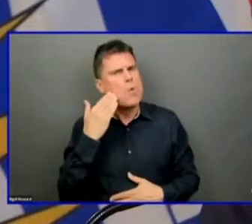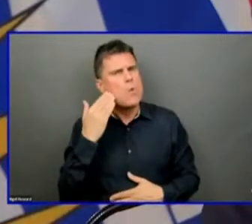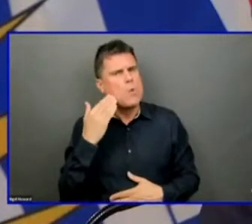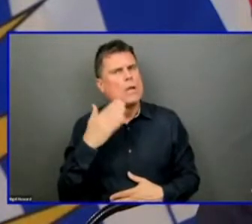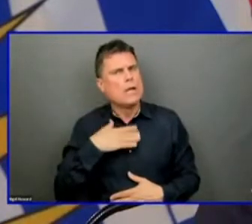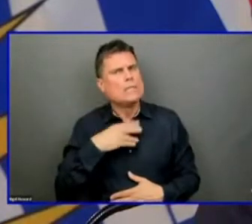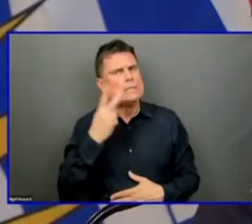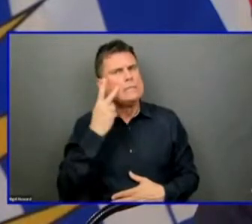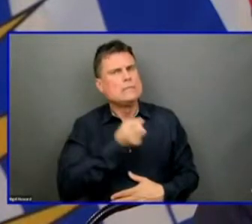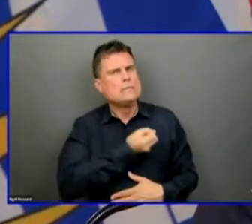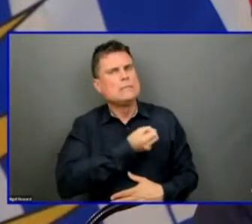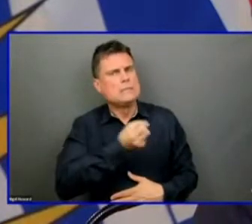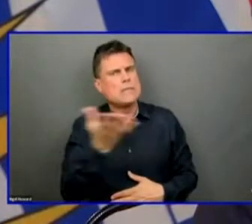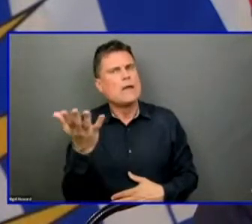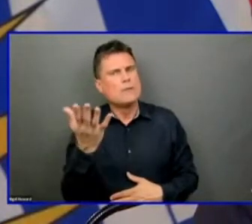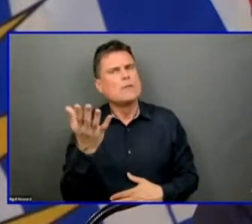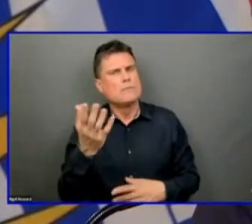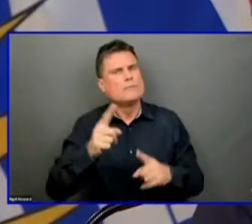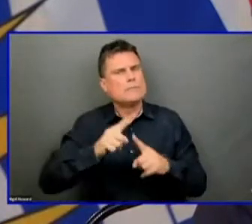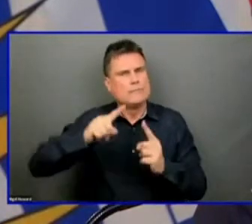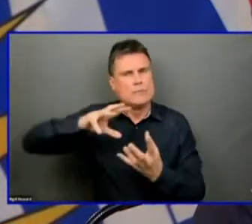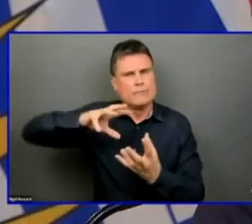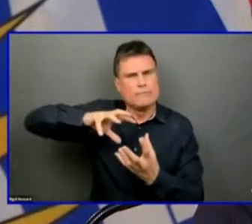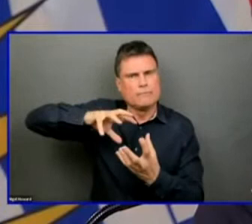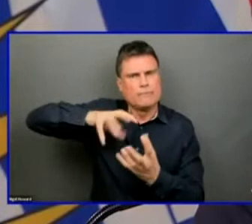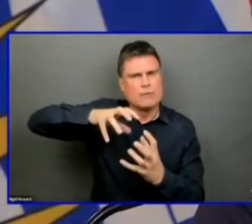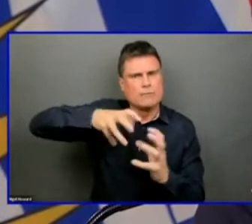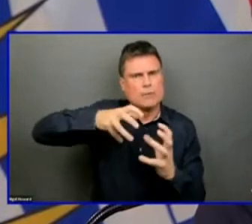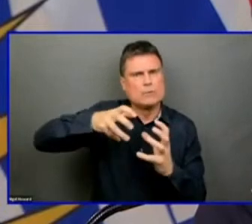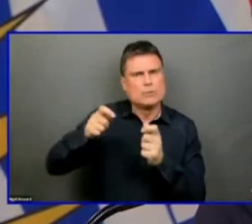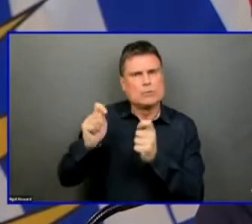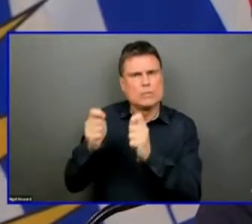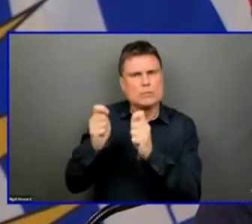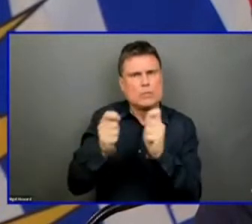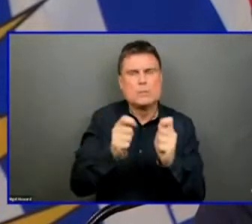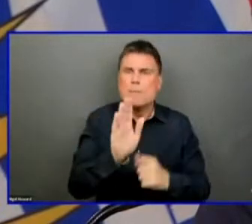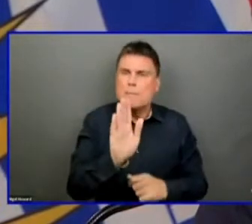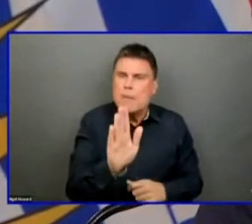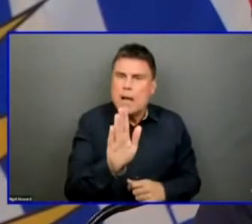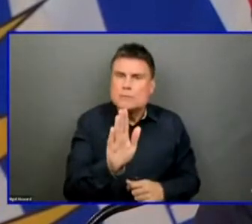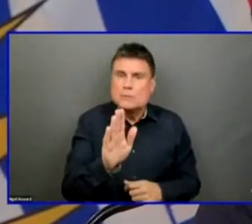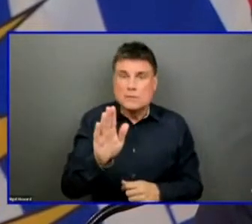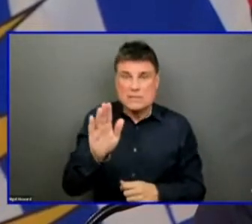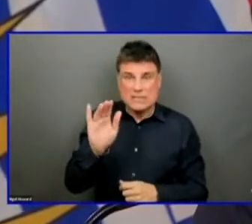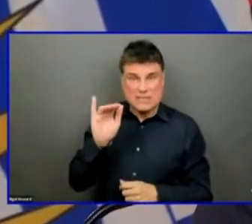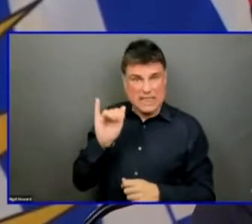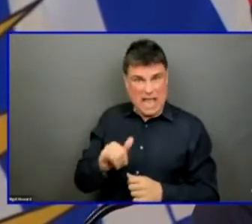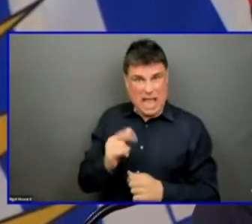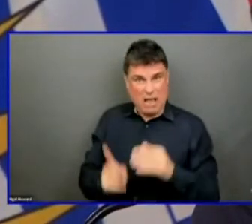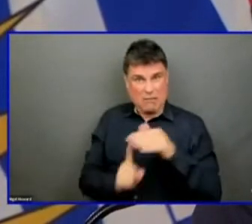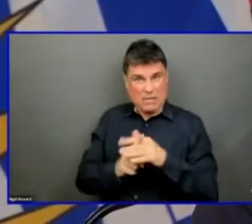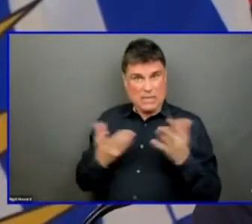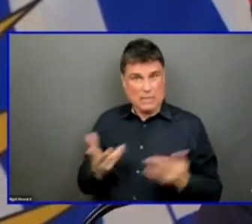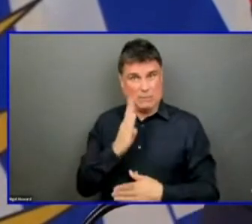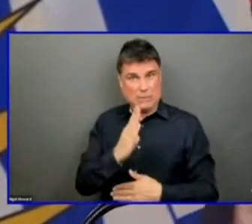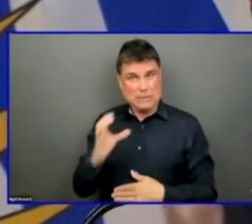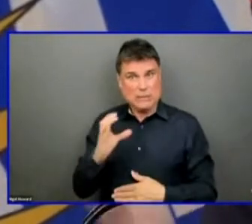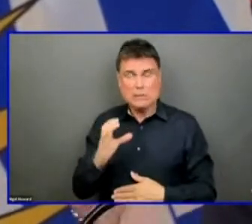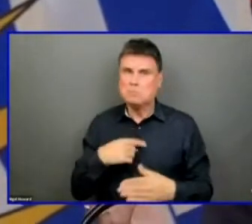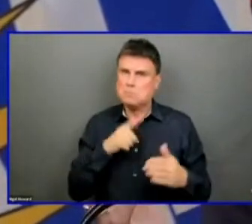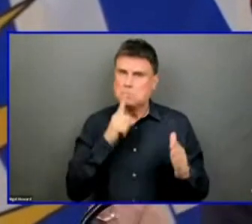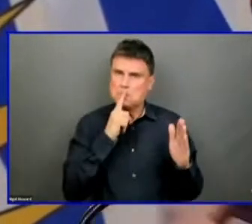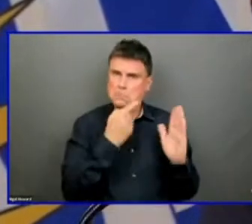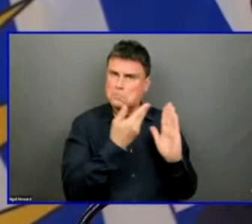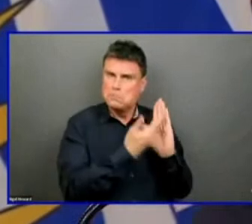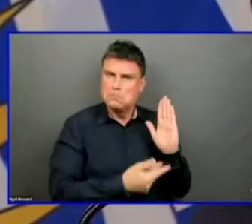他说上个礼拜呢，我们已经看到了很多的变异体的这个情况。 We have a lot of flights that are coming from India. 我是关注很多的